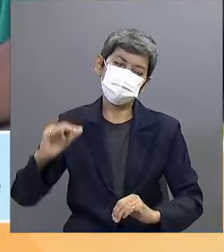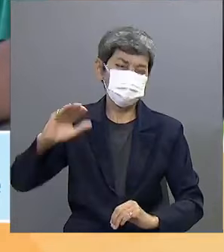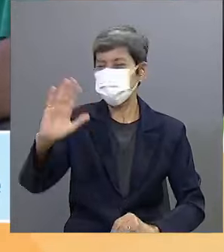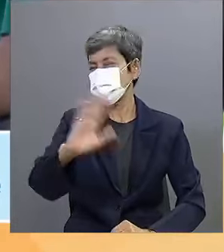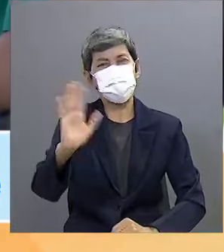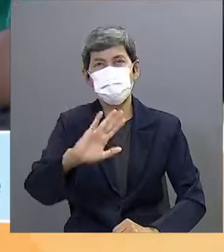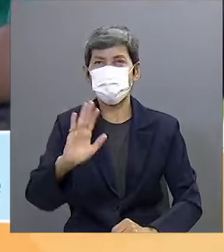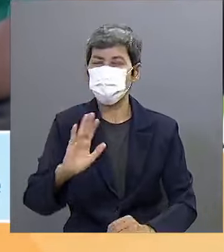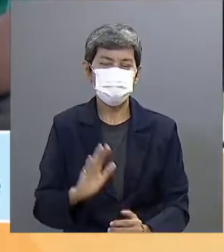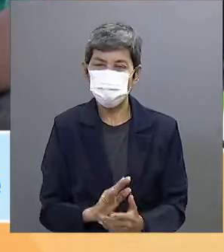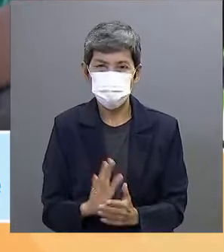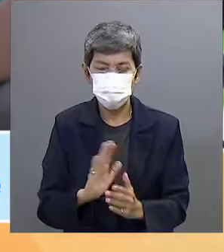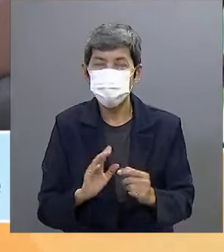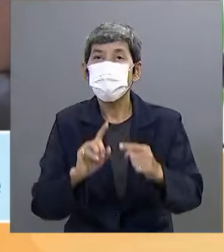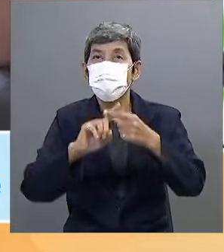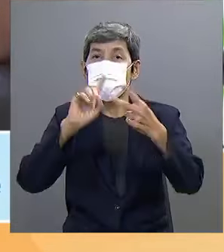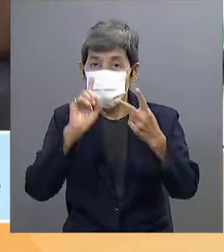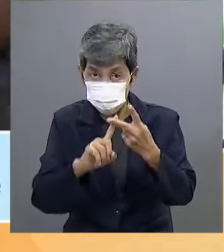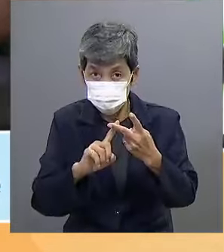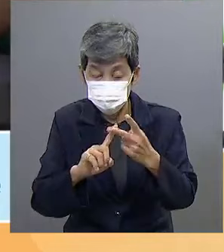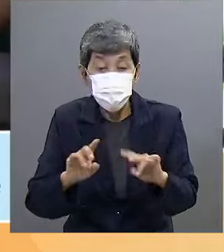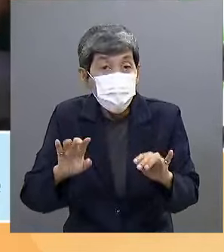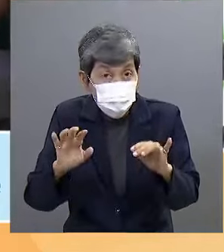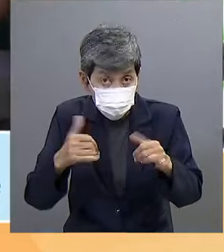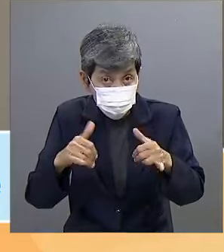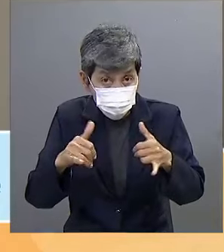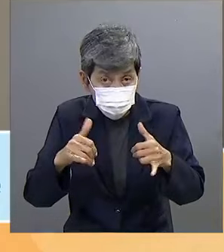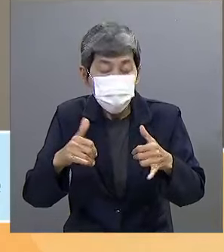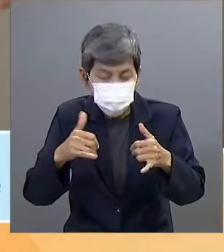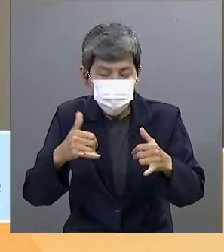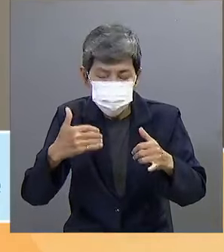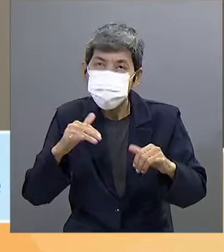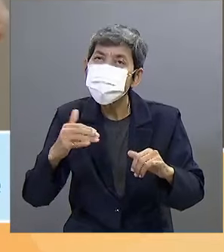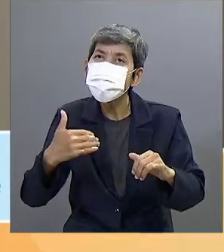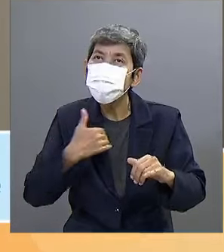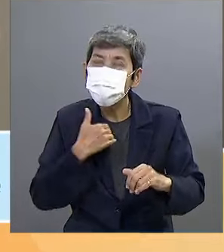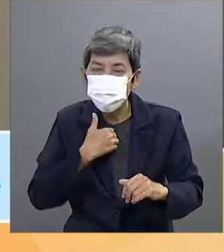ก็อีกประเด็นนึงคือนอกจากการเล่นนะคะจะมีประเด็นเรื่องการปลอบเด็กที่เข